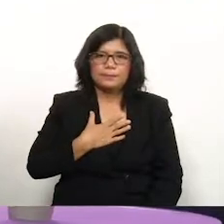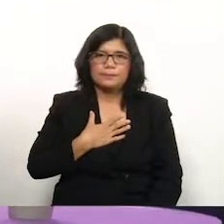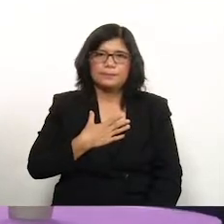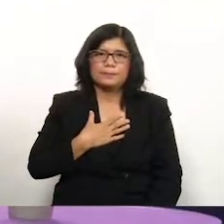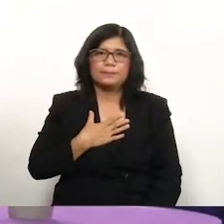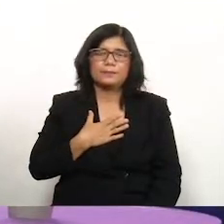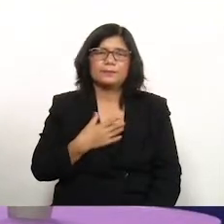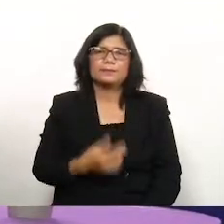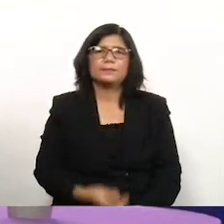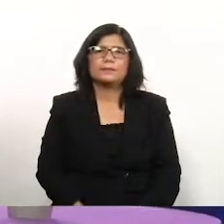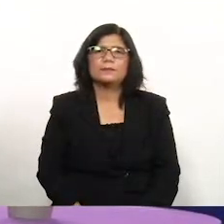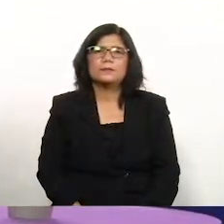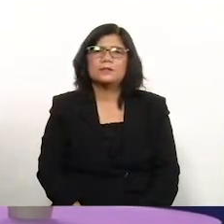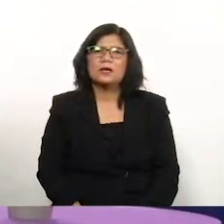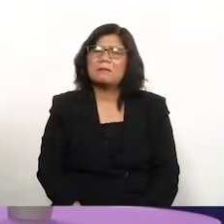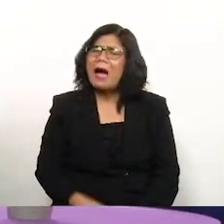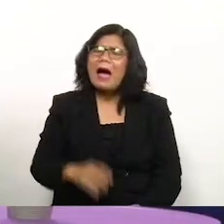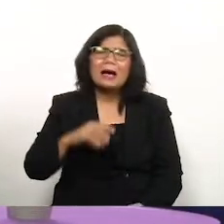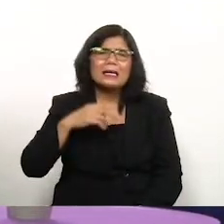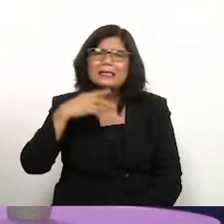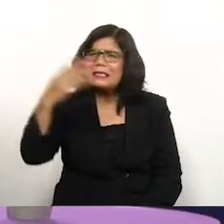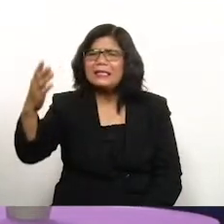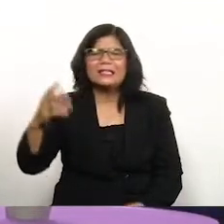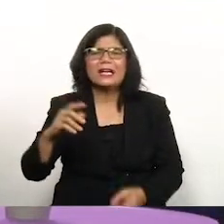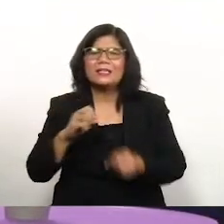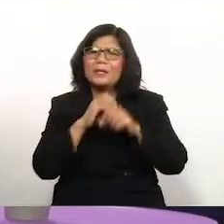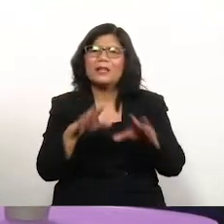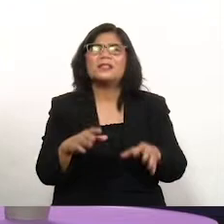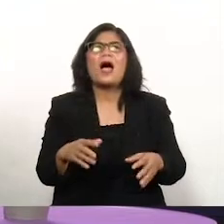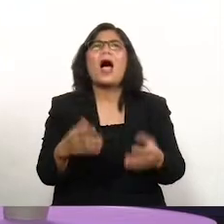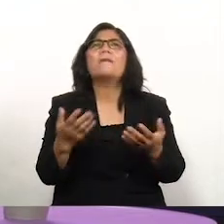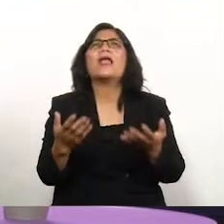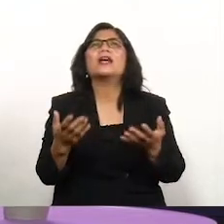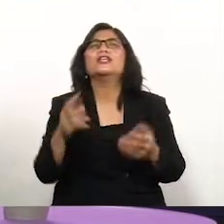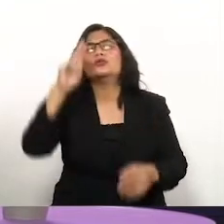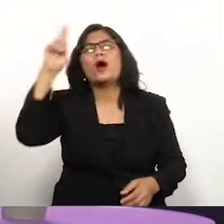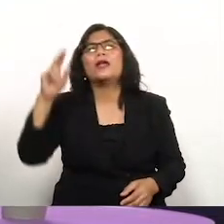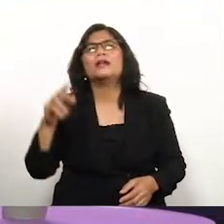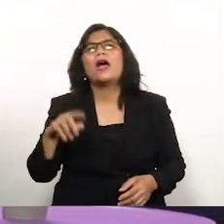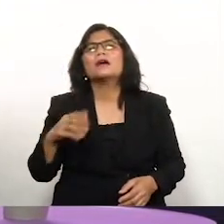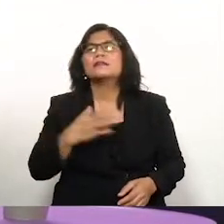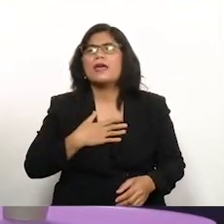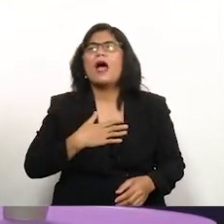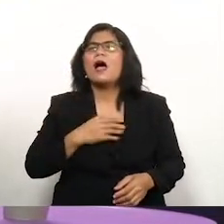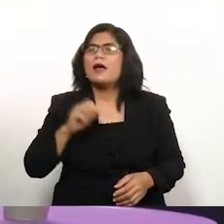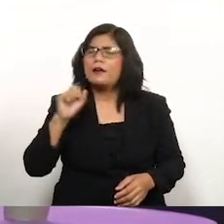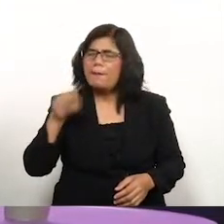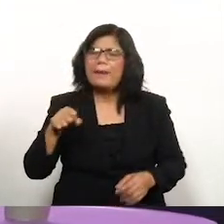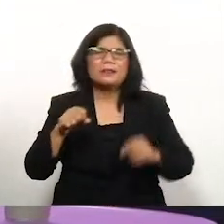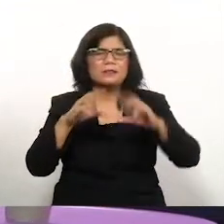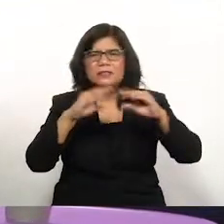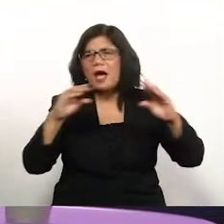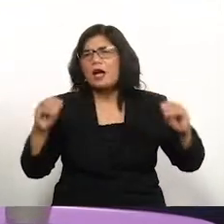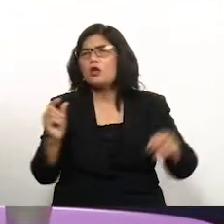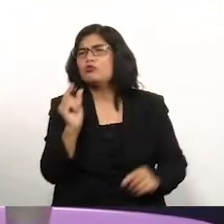saya pakai kita diberkati kita makin bertanya apa lagi yang saya bisa kerjakan buat Tuhan Apalagi saya